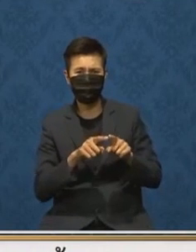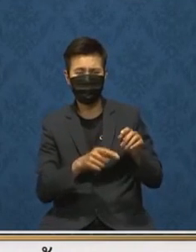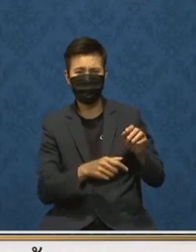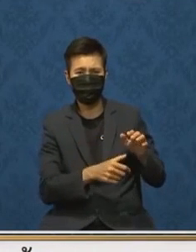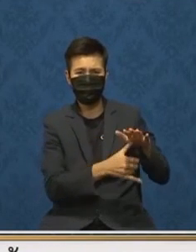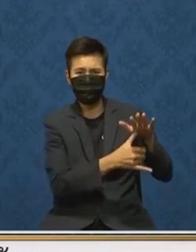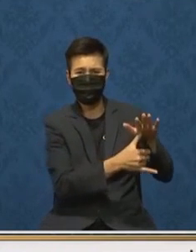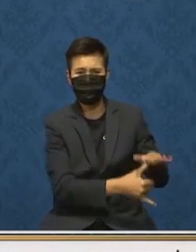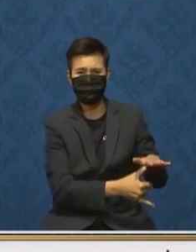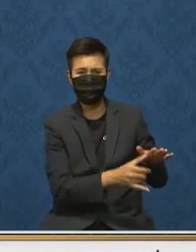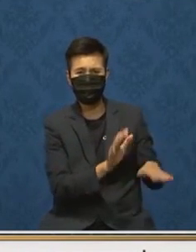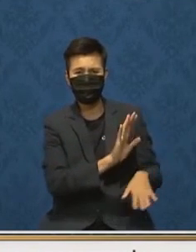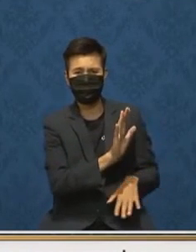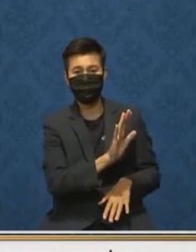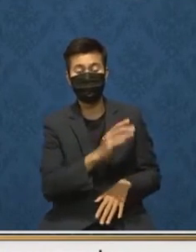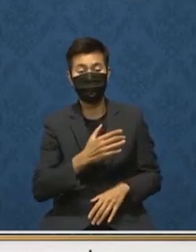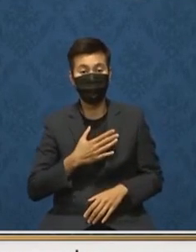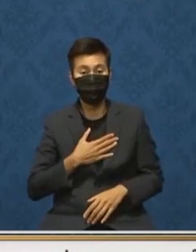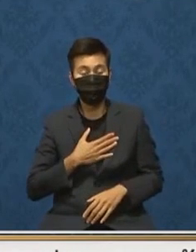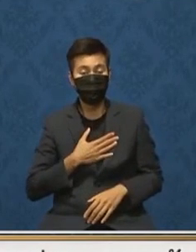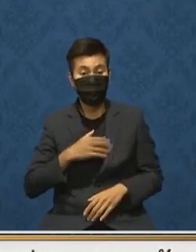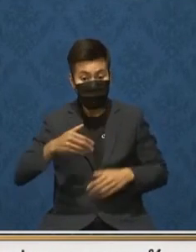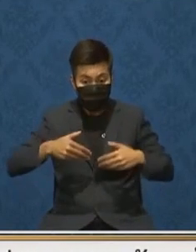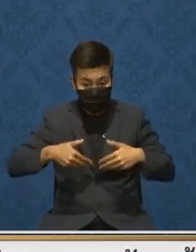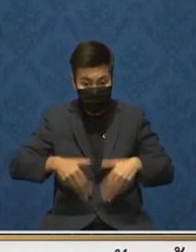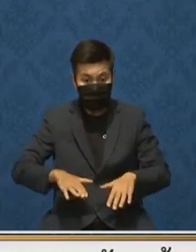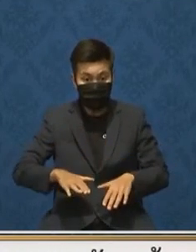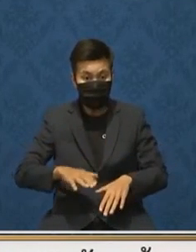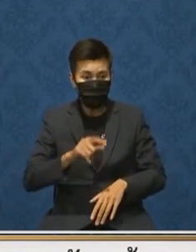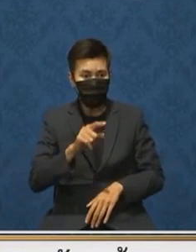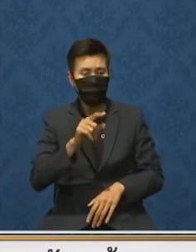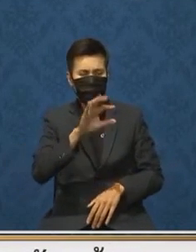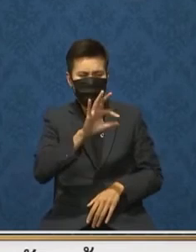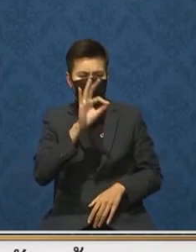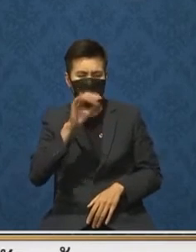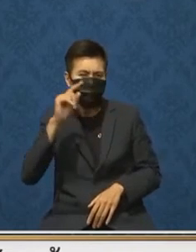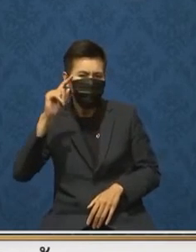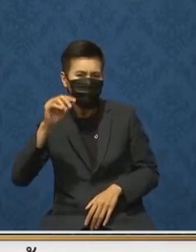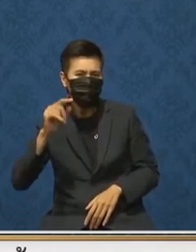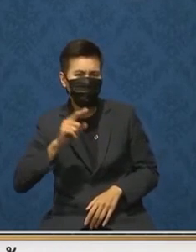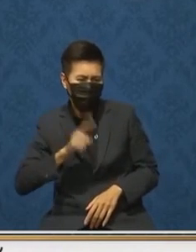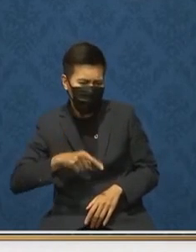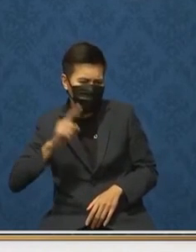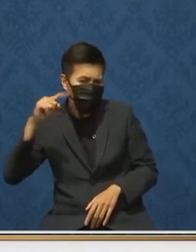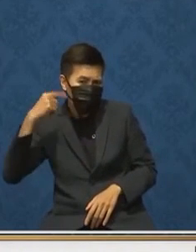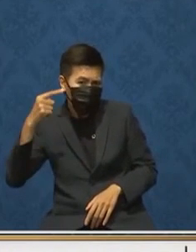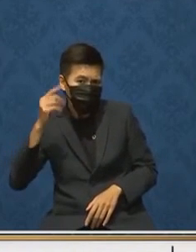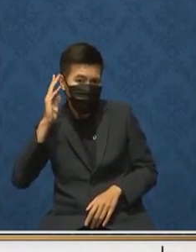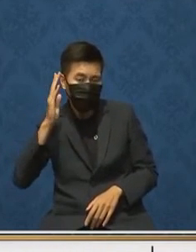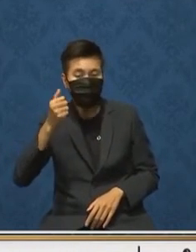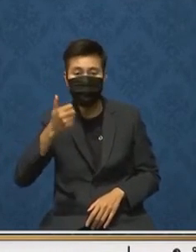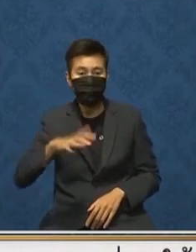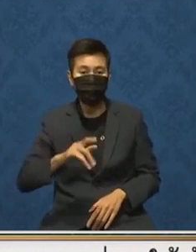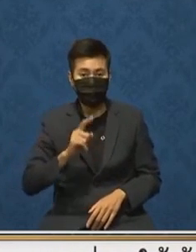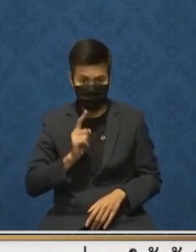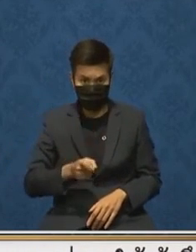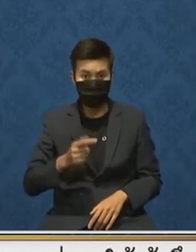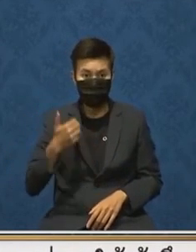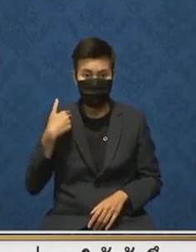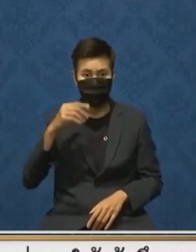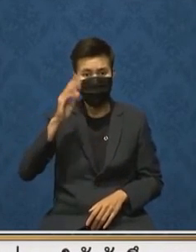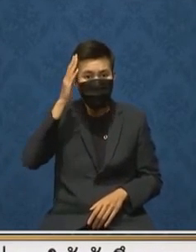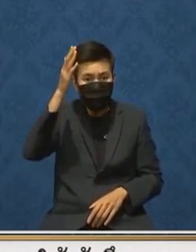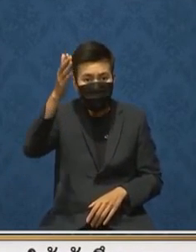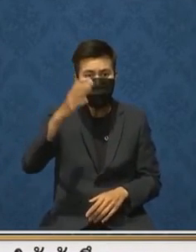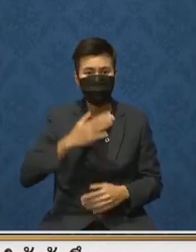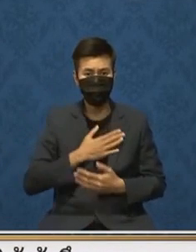าเกิดมาเขาเลือกเกิดไม่ได้เขาจำเป็นที่จะต้องมีชีวิตเขาผ่านชีวิตเขาไปเขาจำเป็นจะต้องมีอนาคต